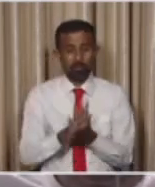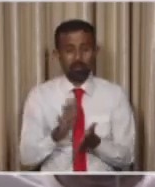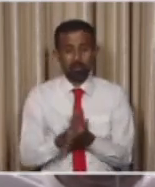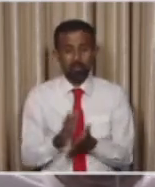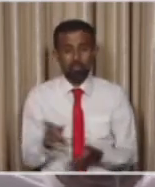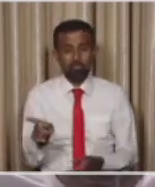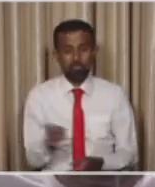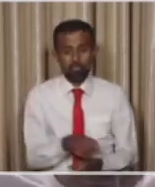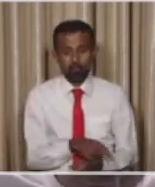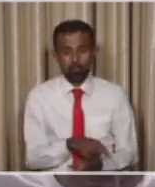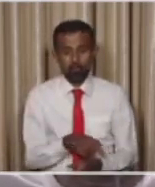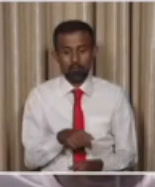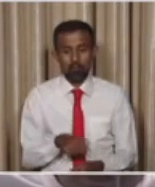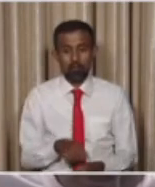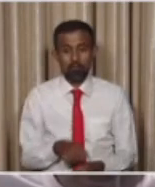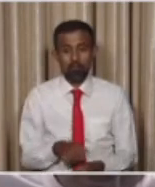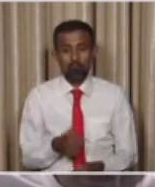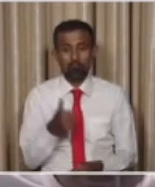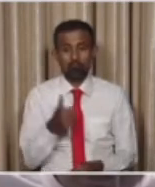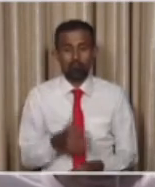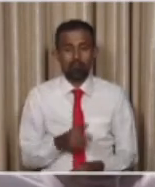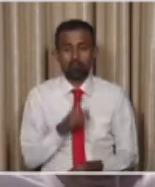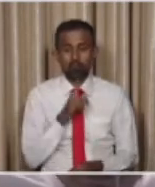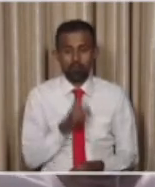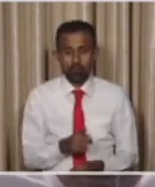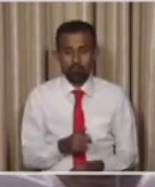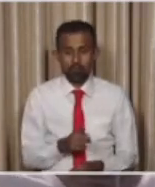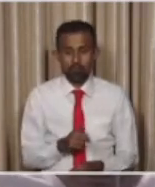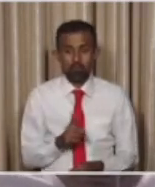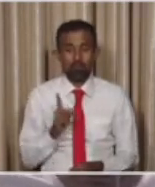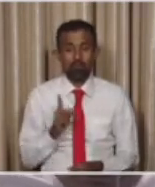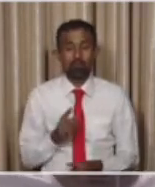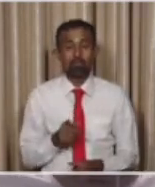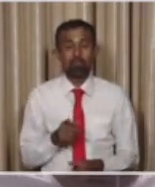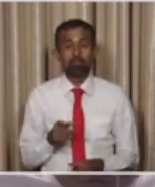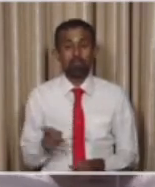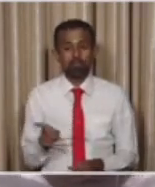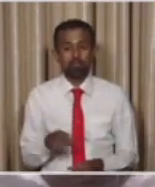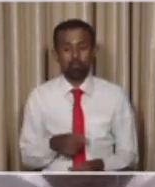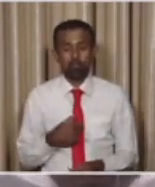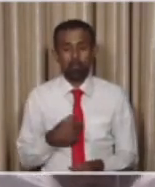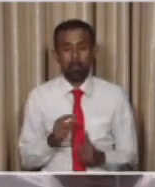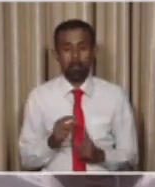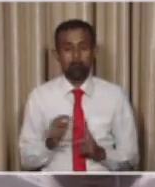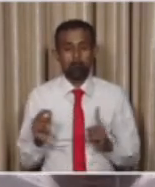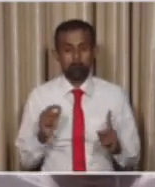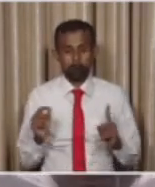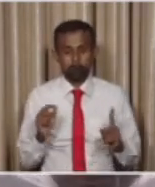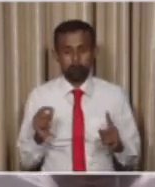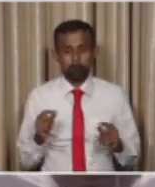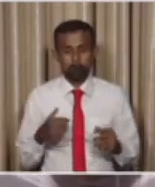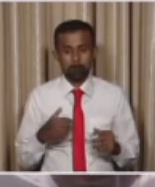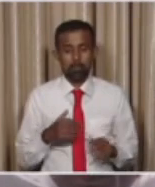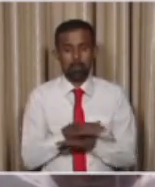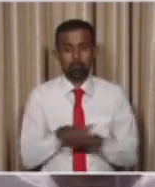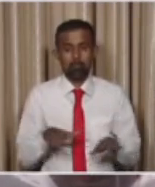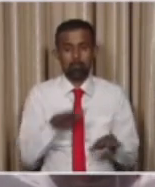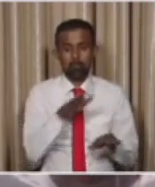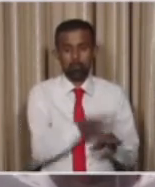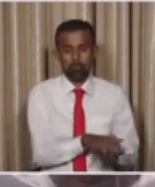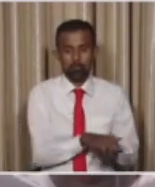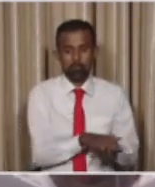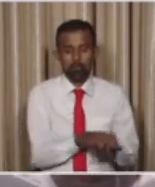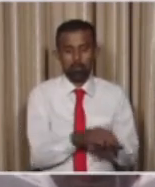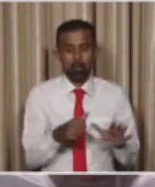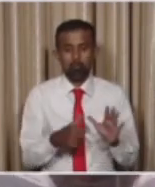දවස අද එක පැත්තකින් වැදගත් බවට පත් වෙනකොට එහි ජනරජ දිනයේදීම අපේ පාර්ලිමේන්තුවේ අපේ මේස උඩ තවත්